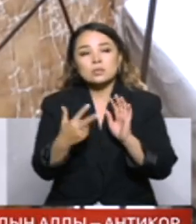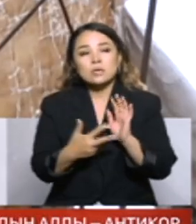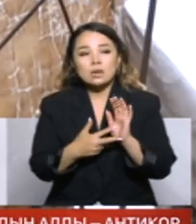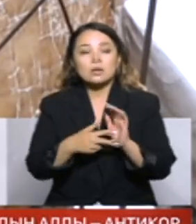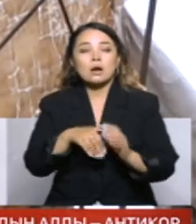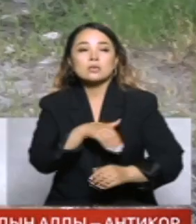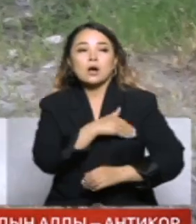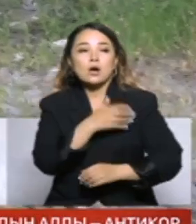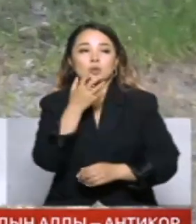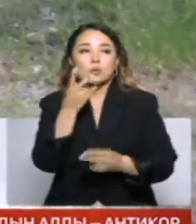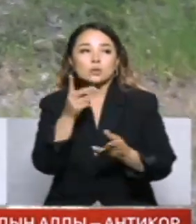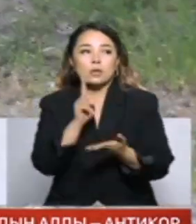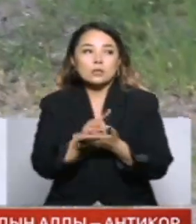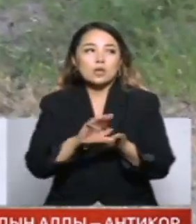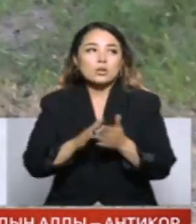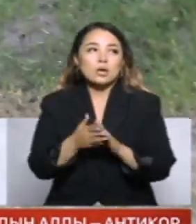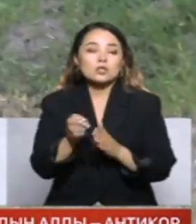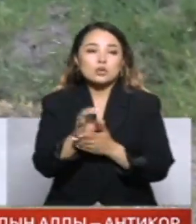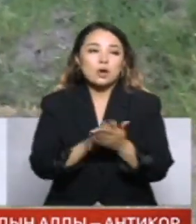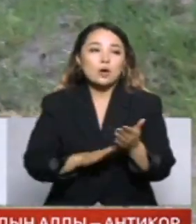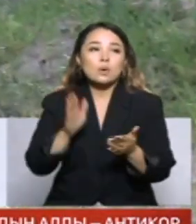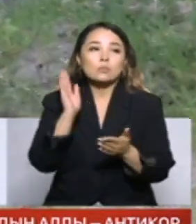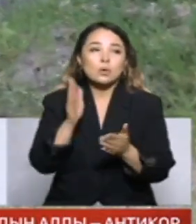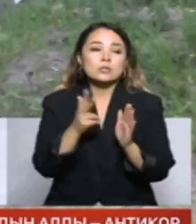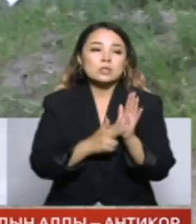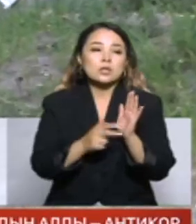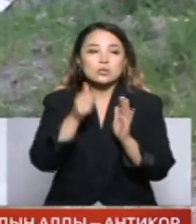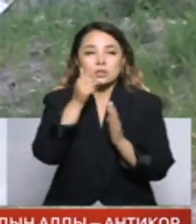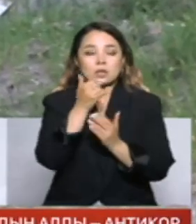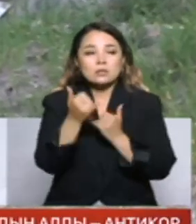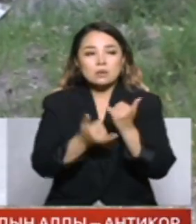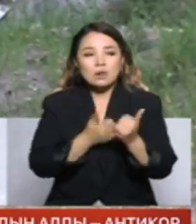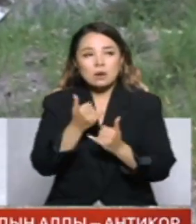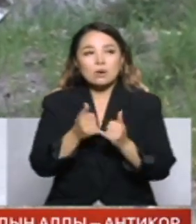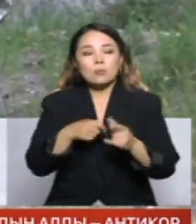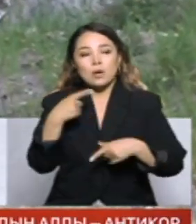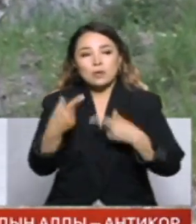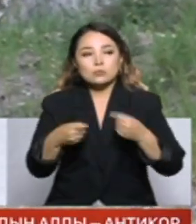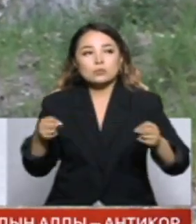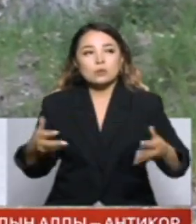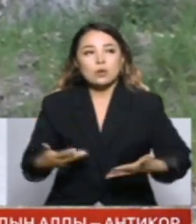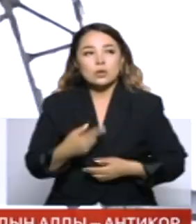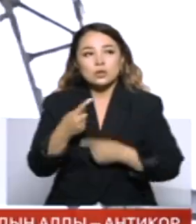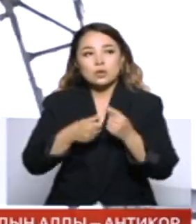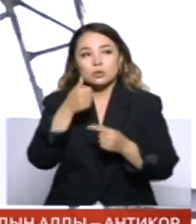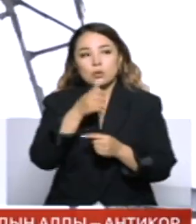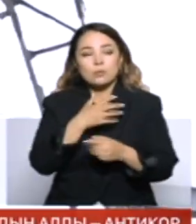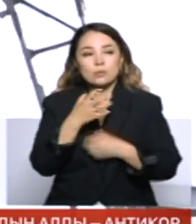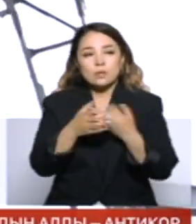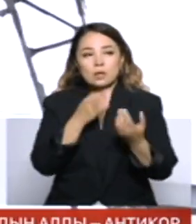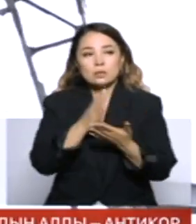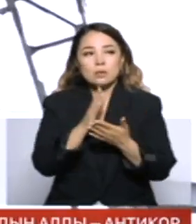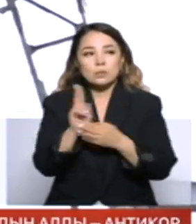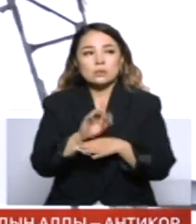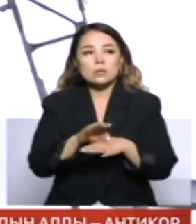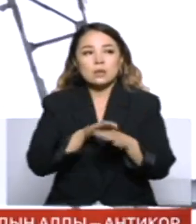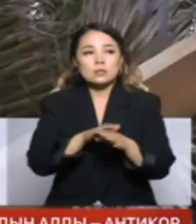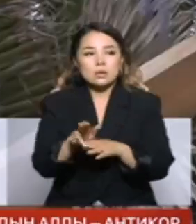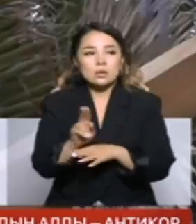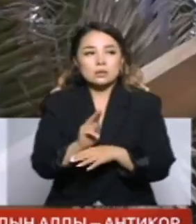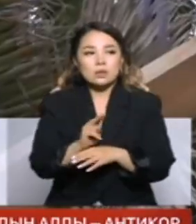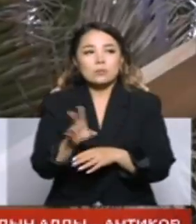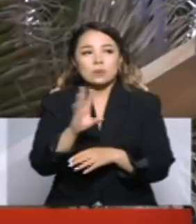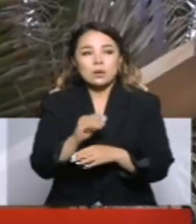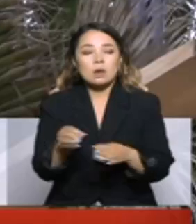градус жылылық керек. Ал егер жағдай осылай жалғаса берсе, 80 жылдық пальма келер жылы үсіп қалуы мүмкін. Нысанды қайта жөндеу жұмыстары